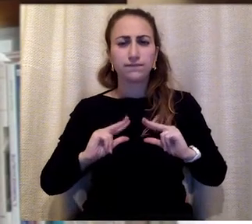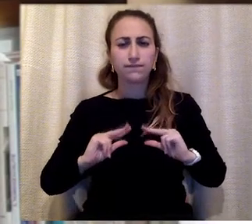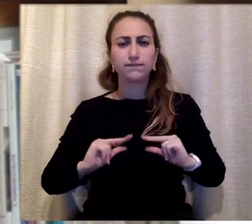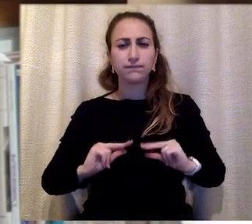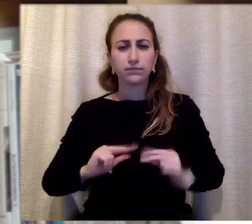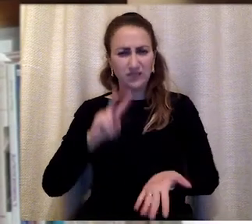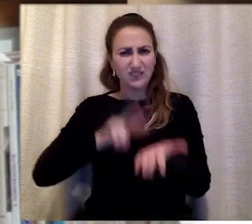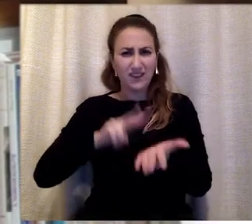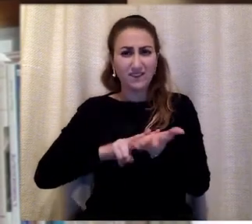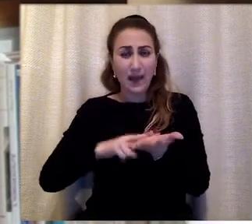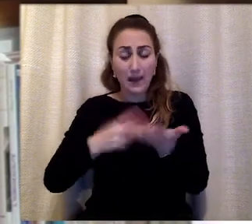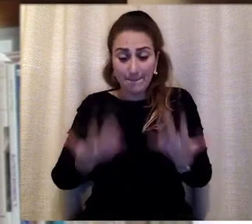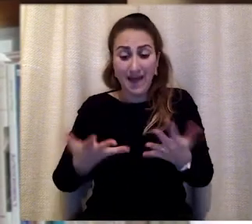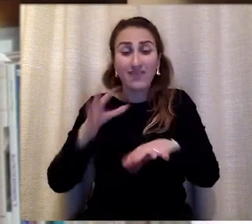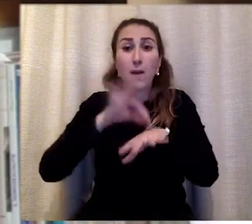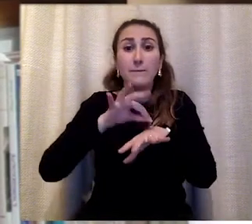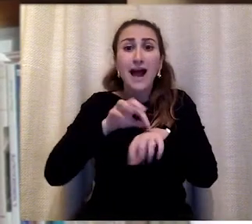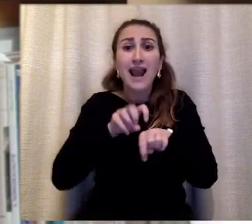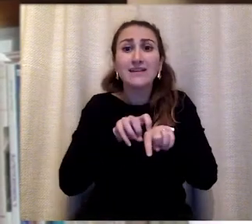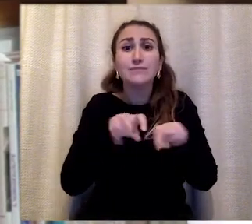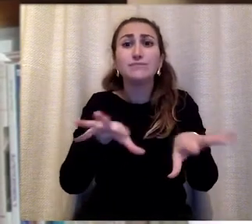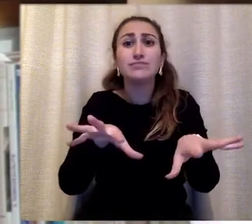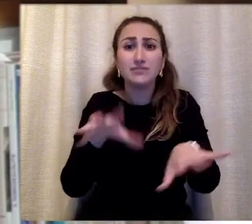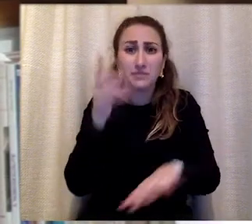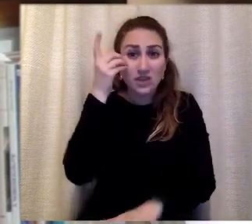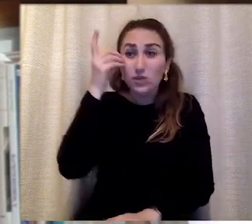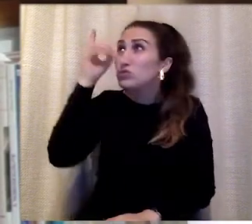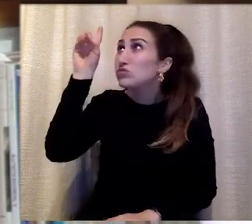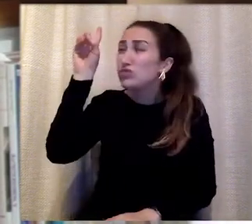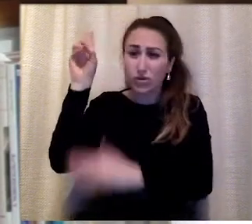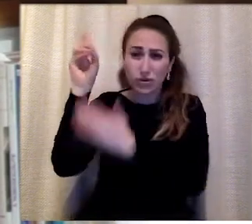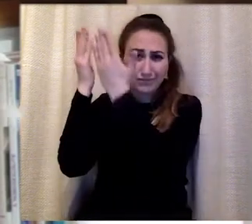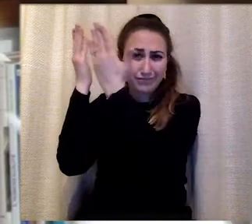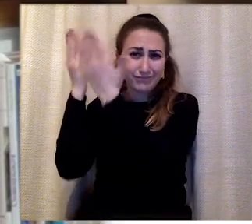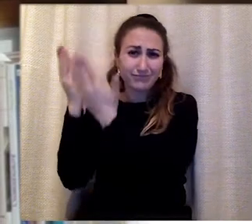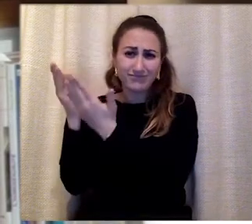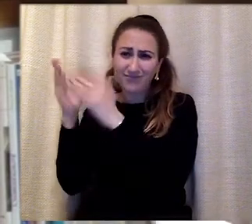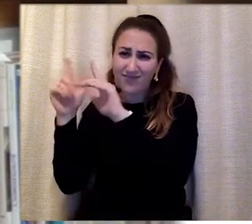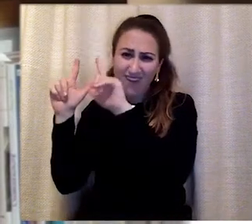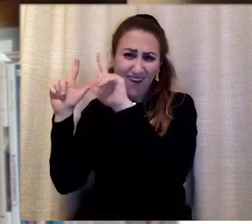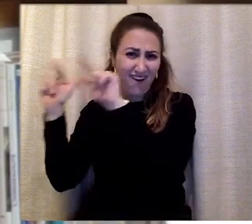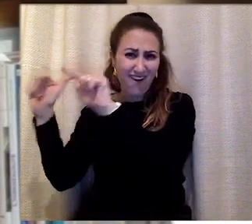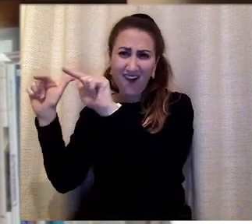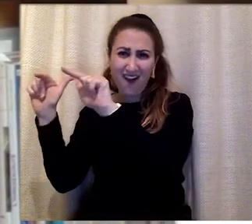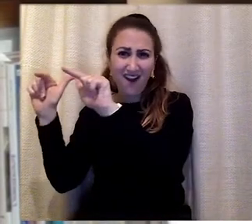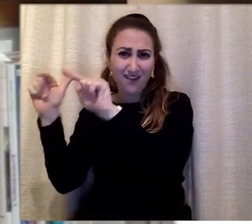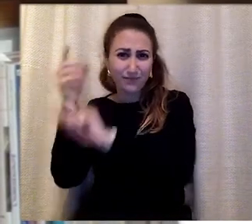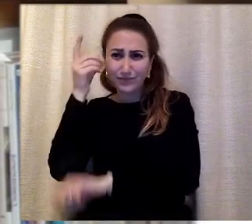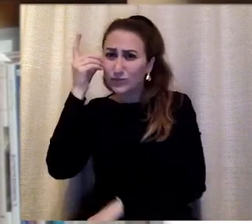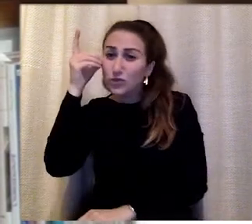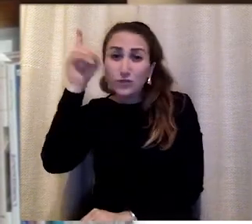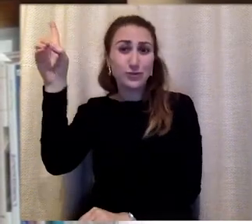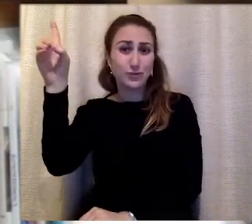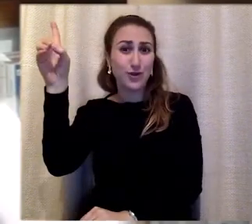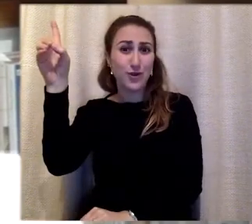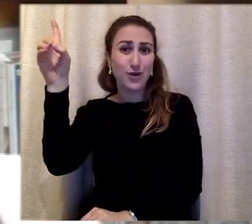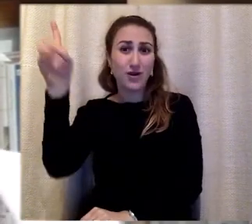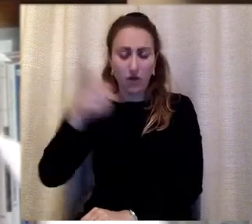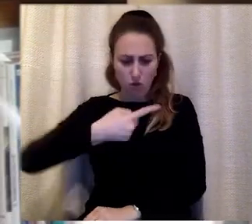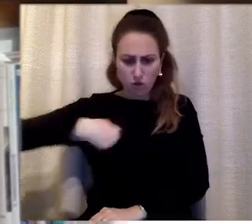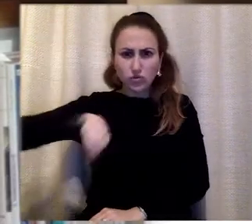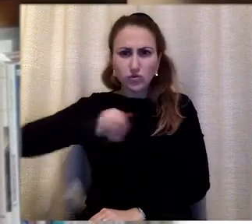Dieu, que Dieu n'est pas à notre service. Nous n'avons pas choisi la vie chrétienne pour être